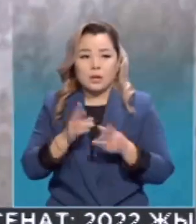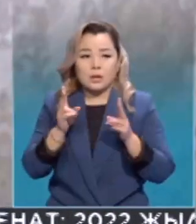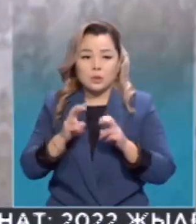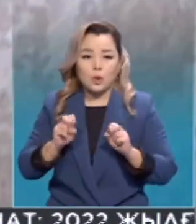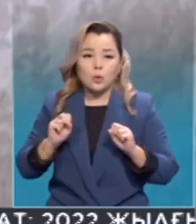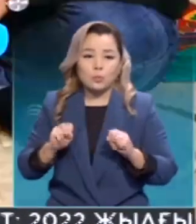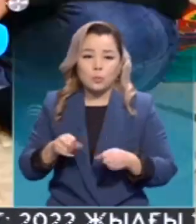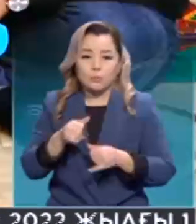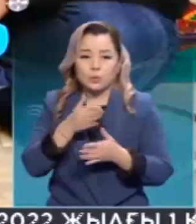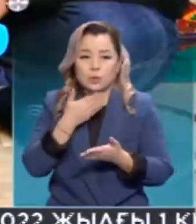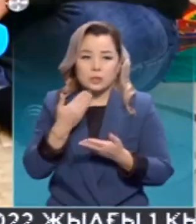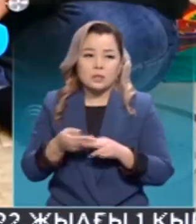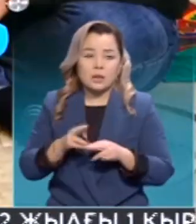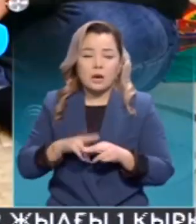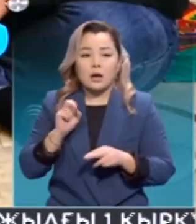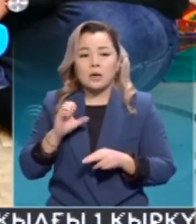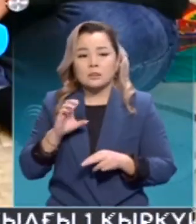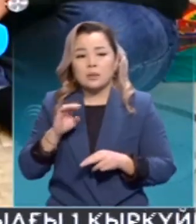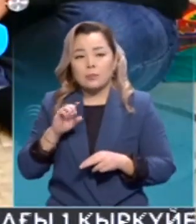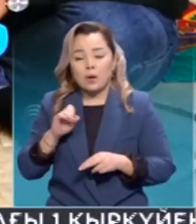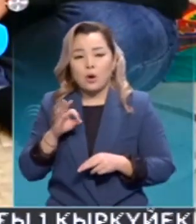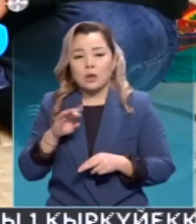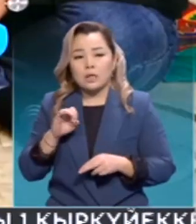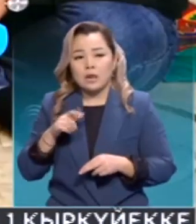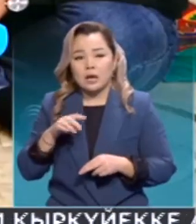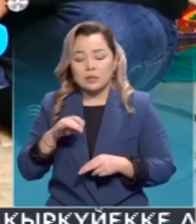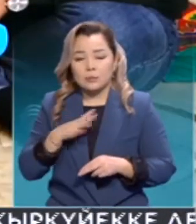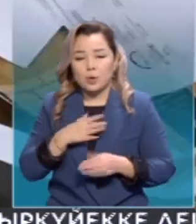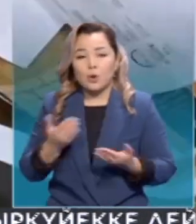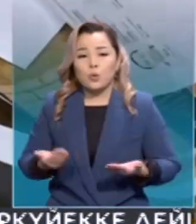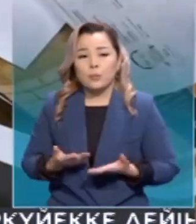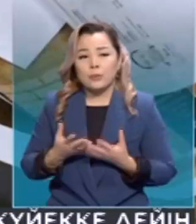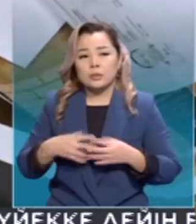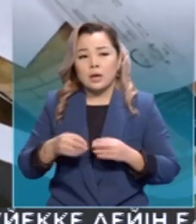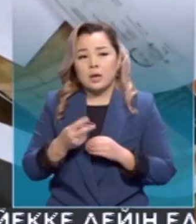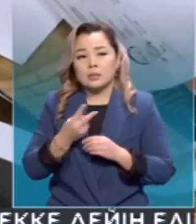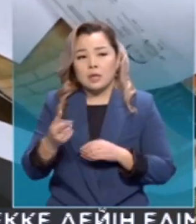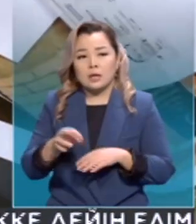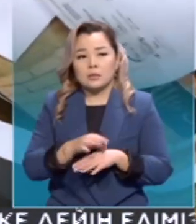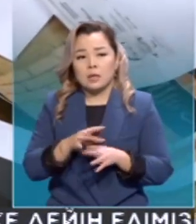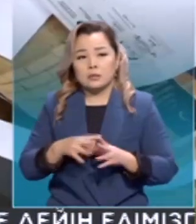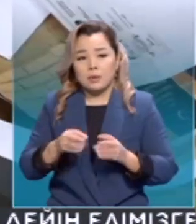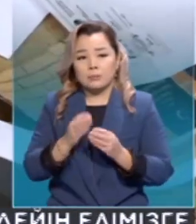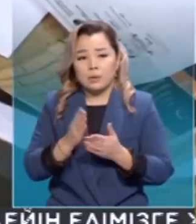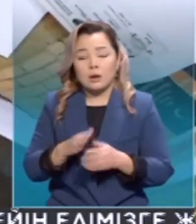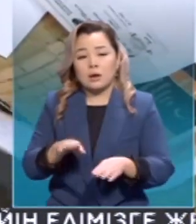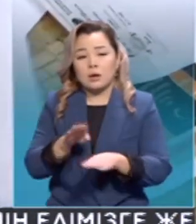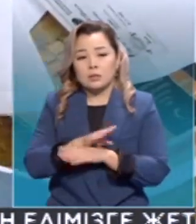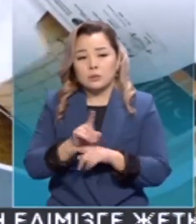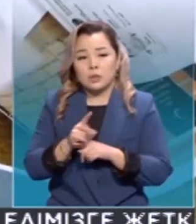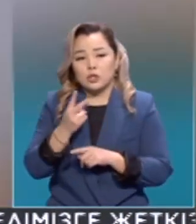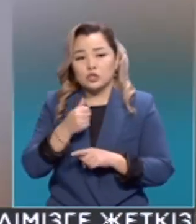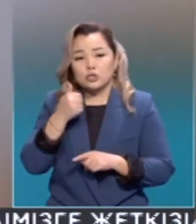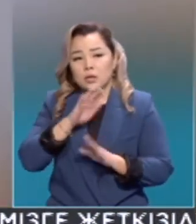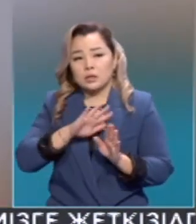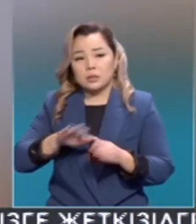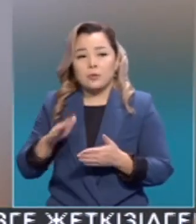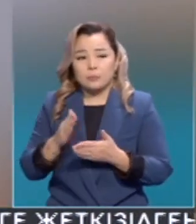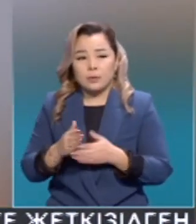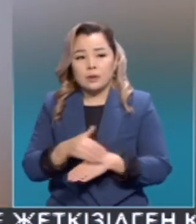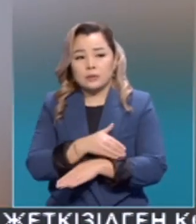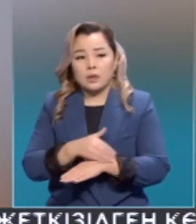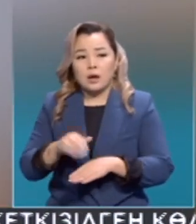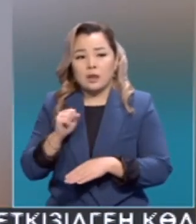тексеруге мүмкіндігі жоқ. Қасқырбай Оразғалиұлы өмірінің соңғы жылдарында екінші отбасымен тұрған. Бір қызығы қайтыс болғанына 2 жыл өткен соң